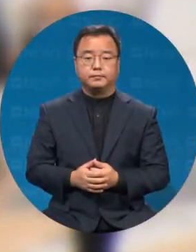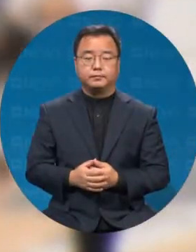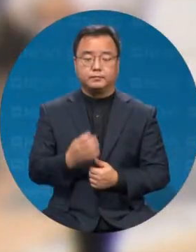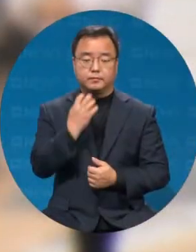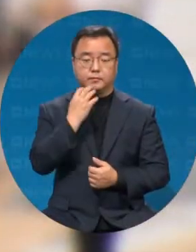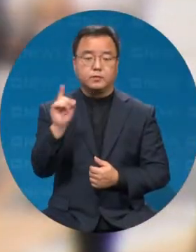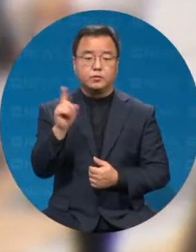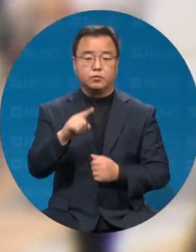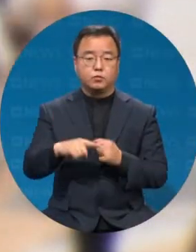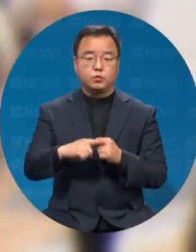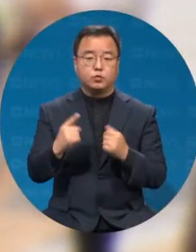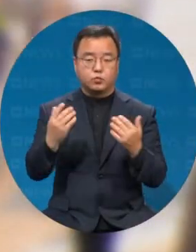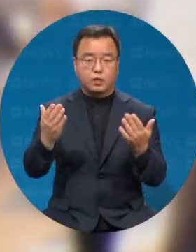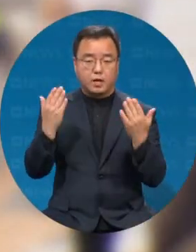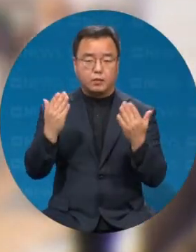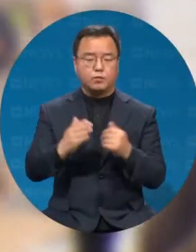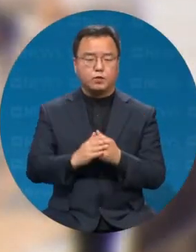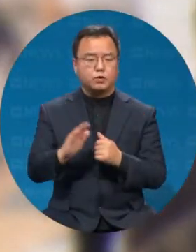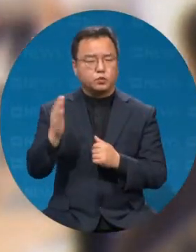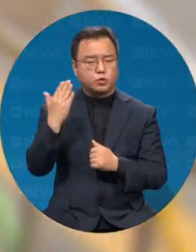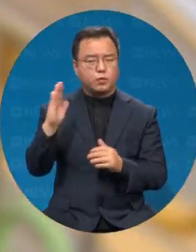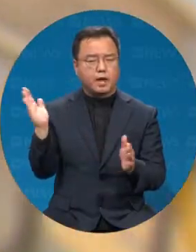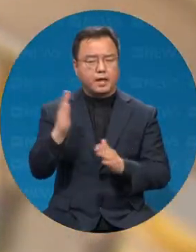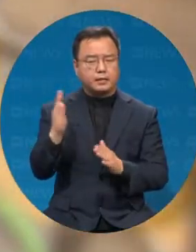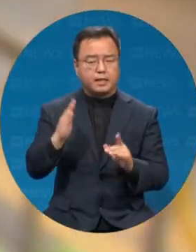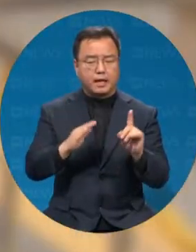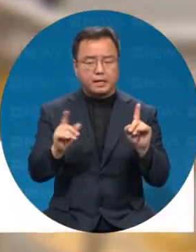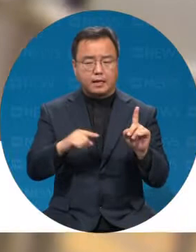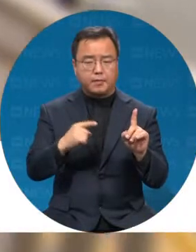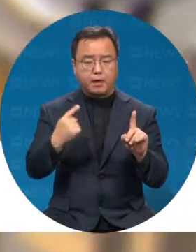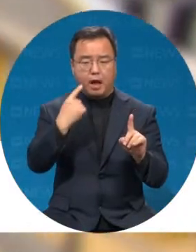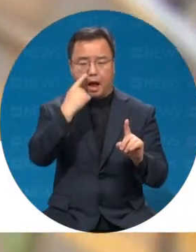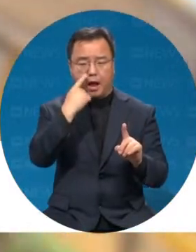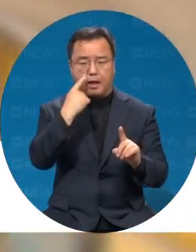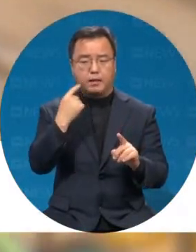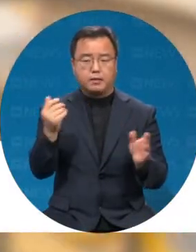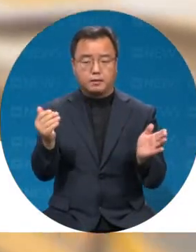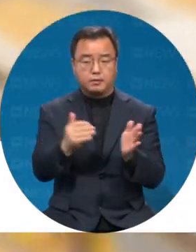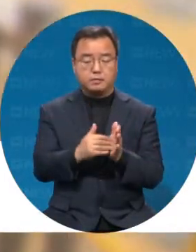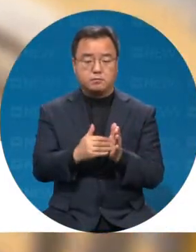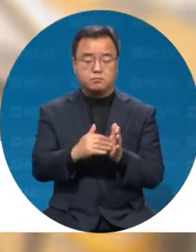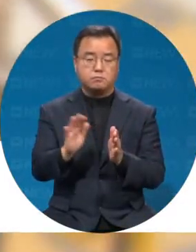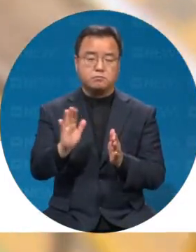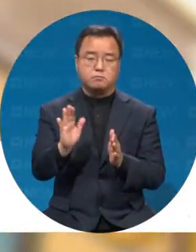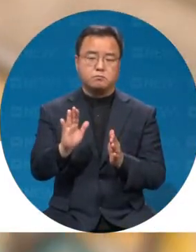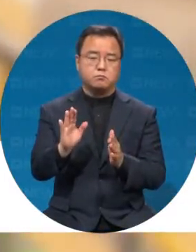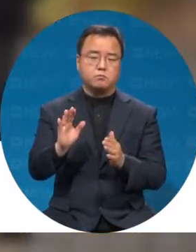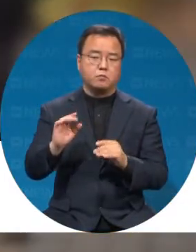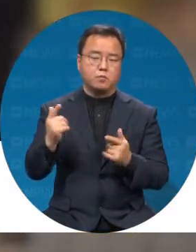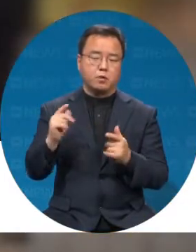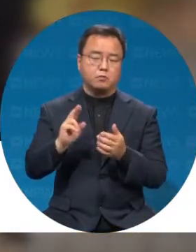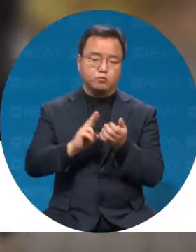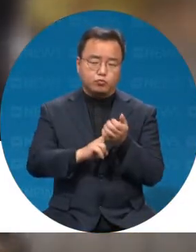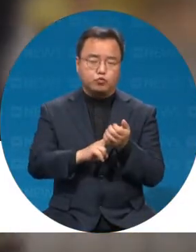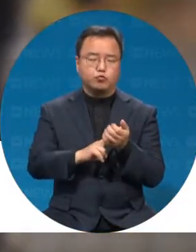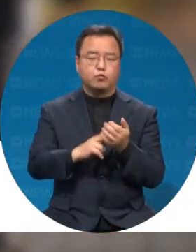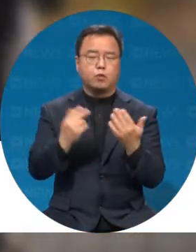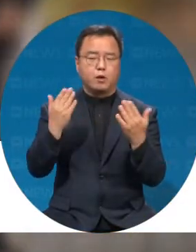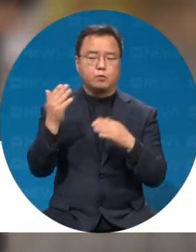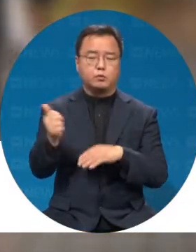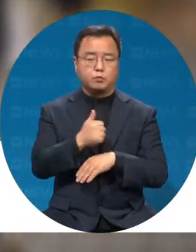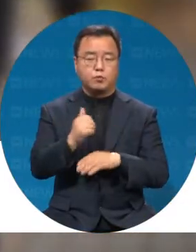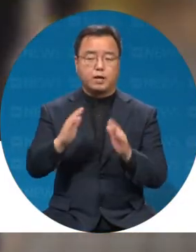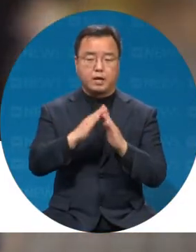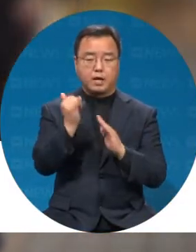서울의 한 초등학교 9 최근 학생 한 명이 pcr 검사를 받은 사실을 숨기고 등교해 씁니다 가족중